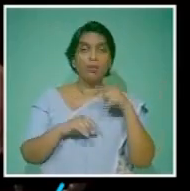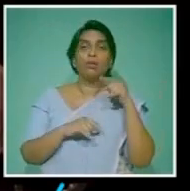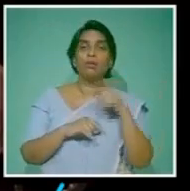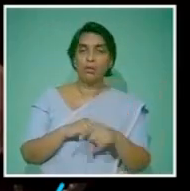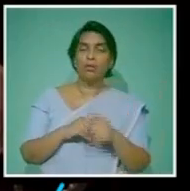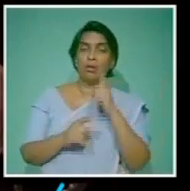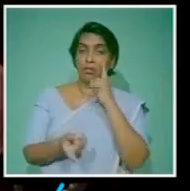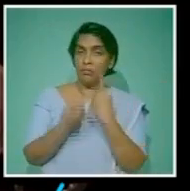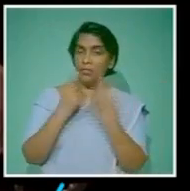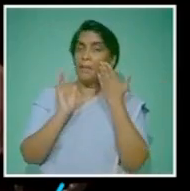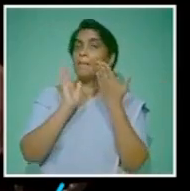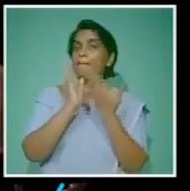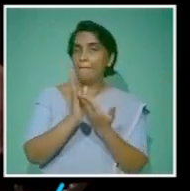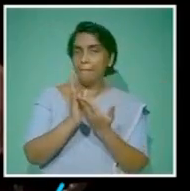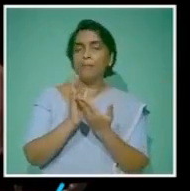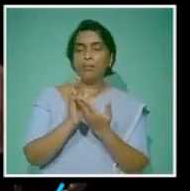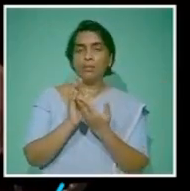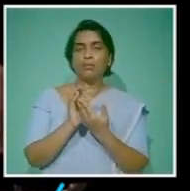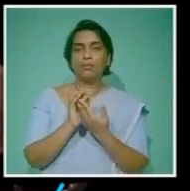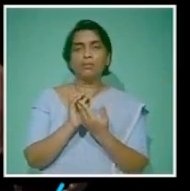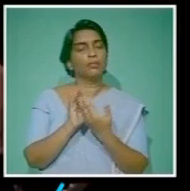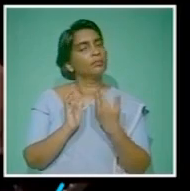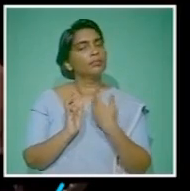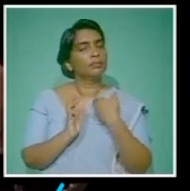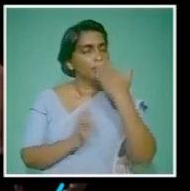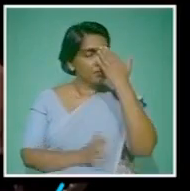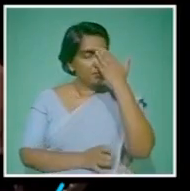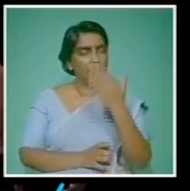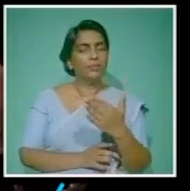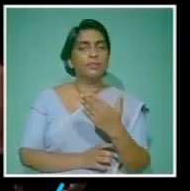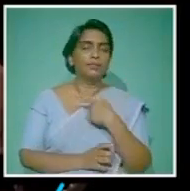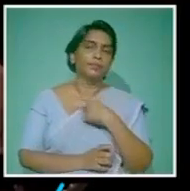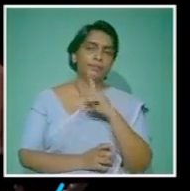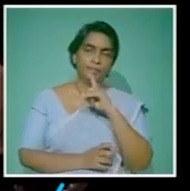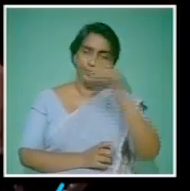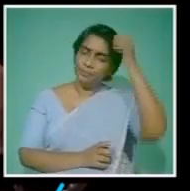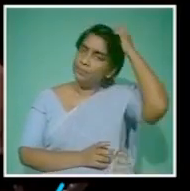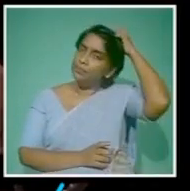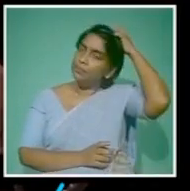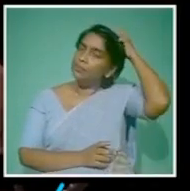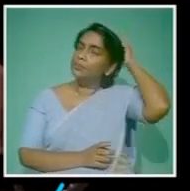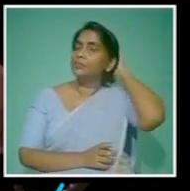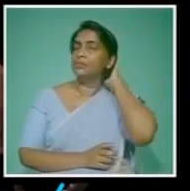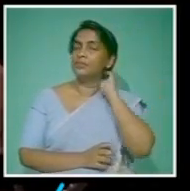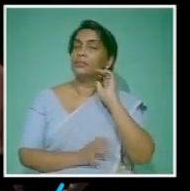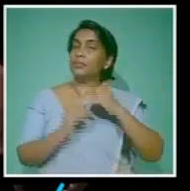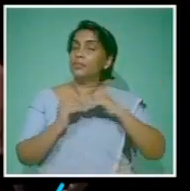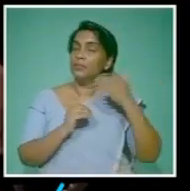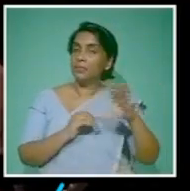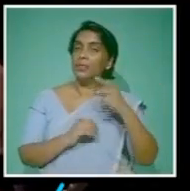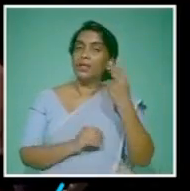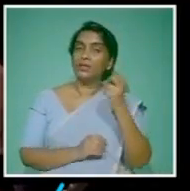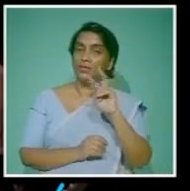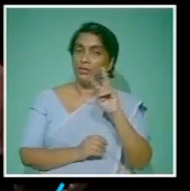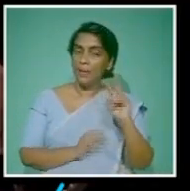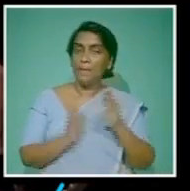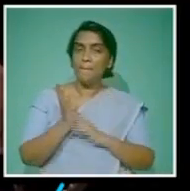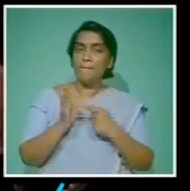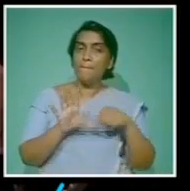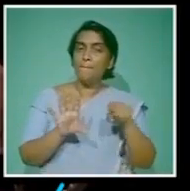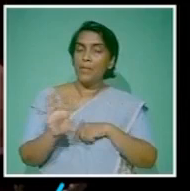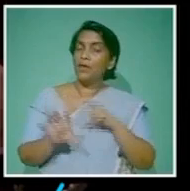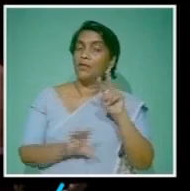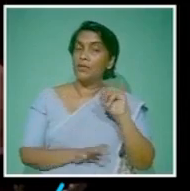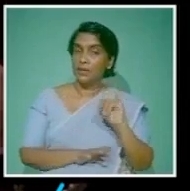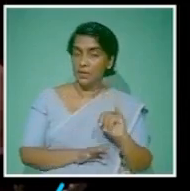මම පරීක්ෂණයේදී ඉදිරිපත් කරන මෙන් මම ඉදමට කාරුණිකව ආරාධනා කරමි. ඉන් පසුව 2022 මැයි මාස 26